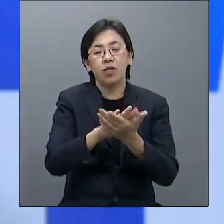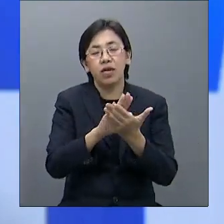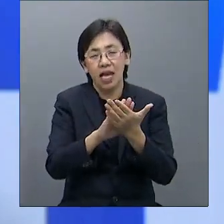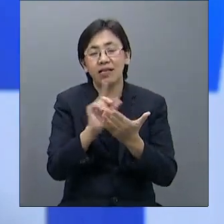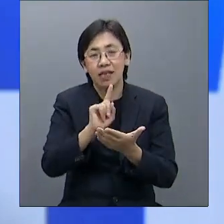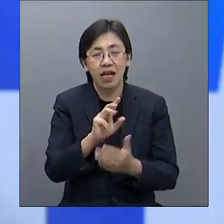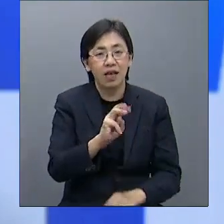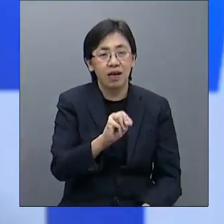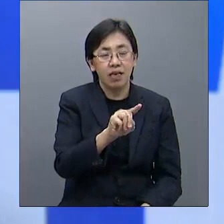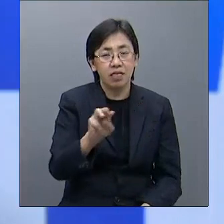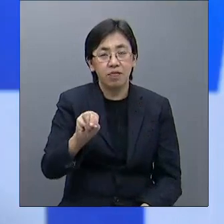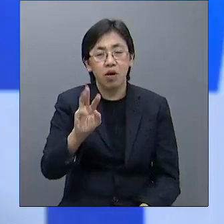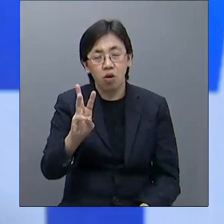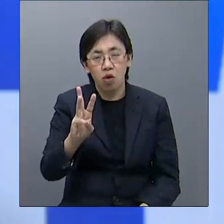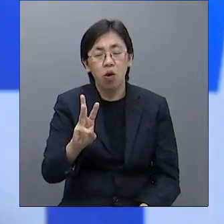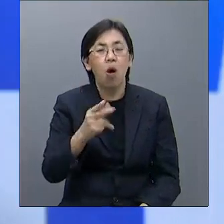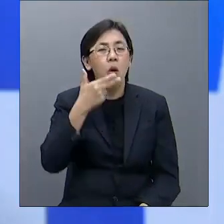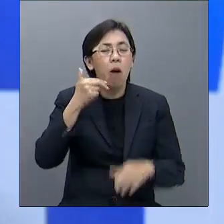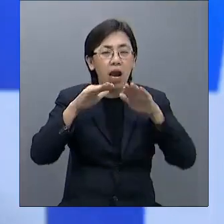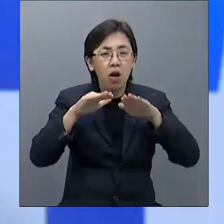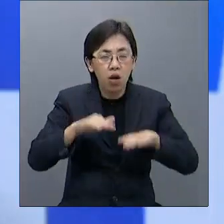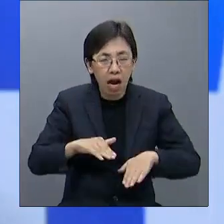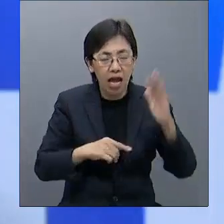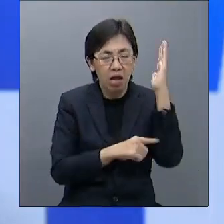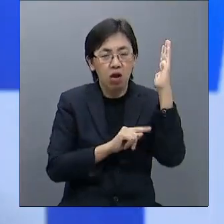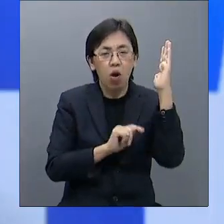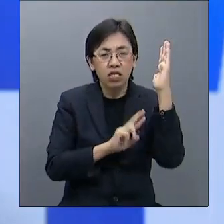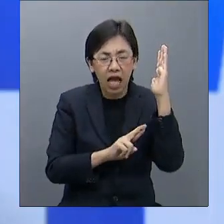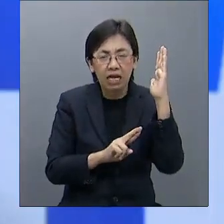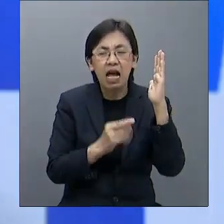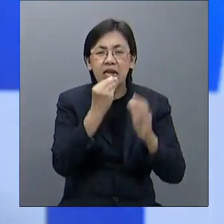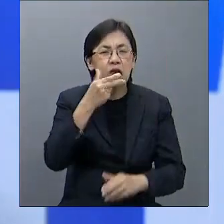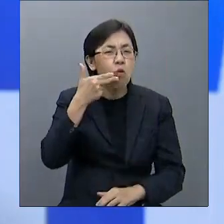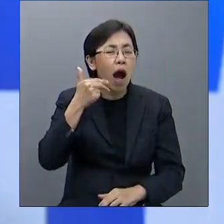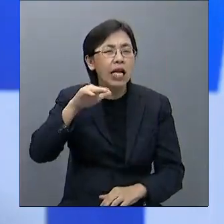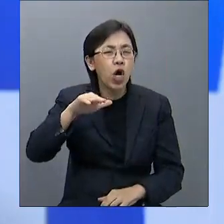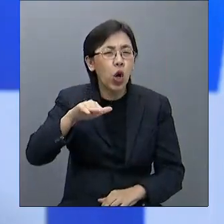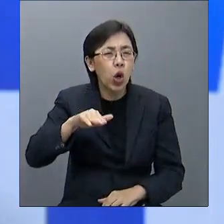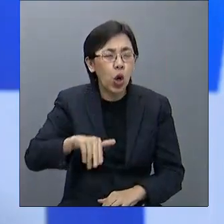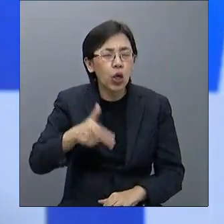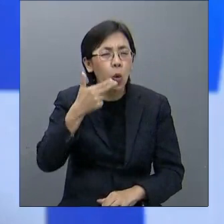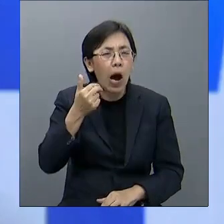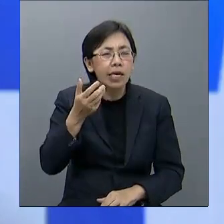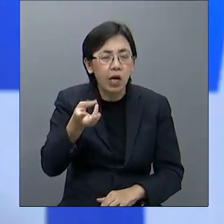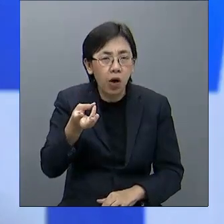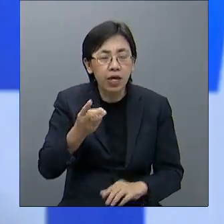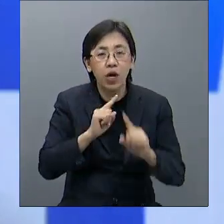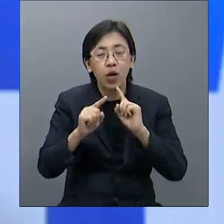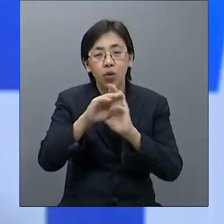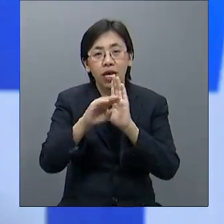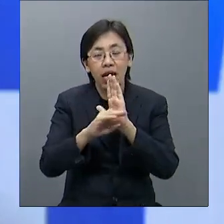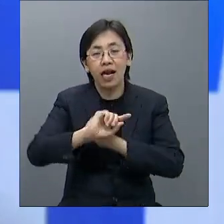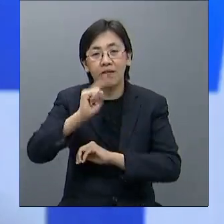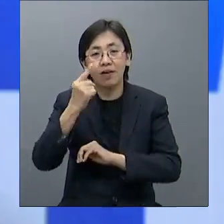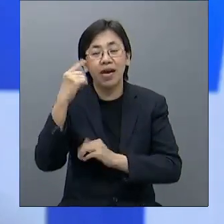ธยมลดหวานมาตรฐานสู่ตรังหวานน้อยเอาเรื่องราวนี้จะเป็นอย่างไรไปติดตามกันต่อเลยในช่วงคุยกันวันใหม่กับพี่ปุ๊